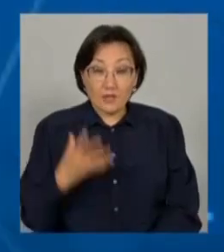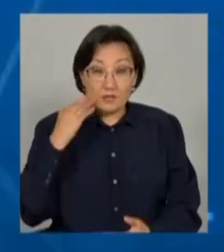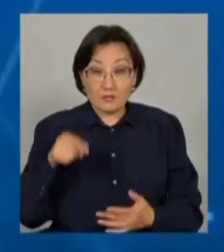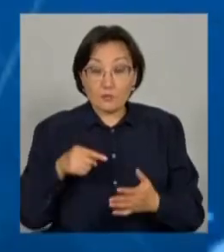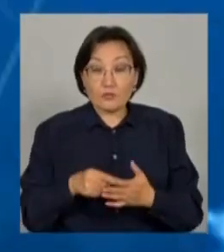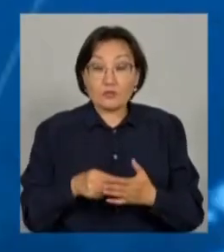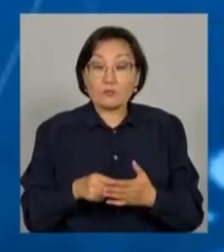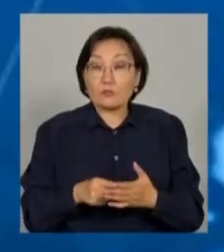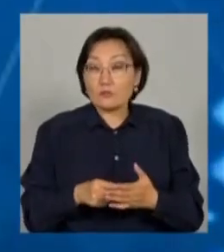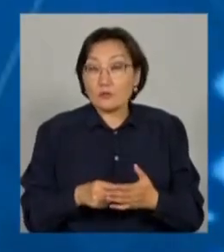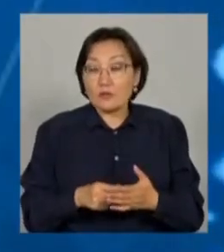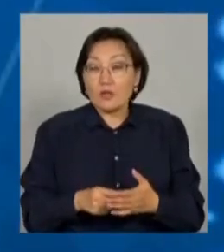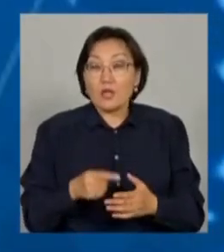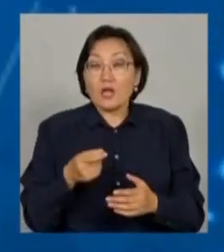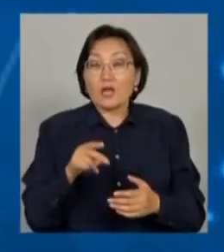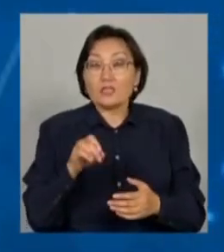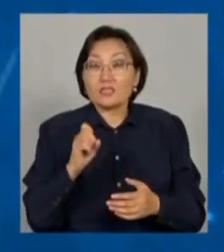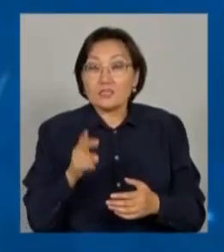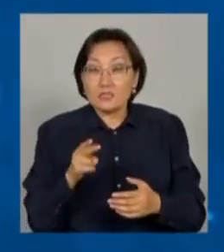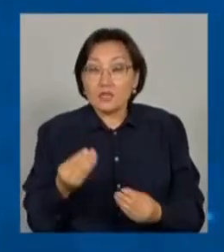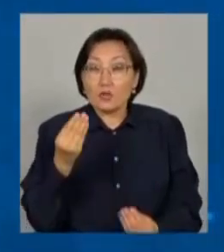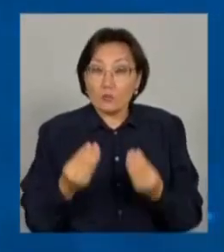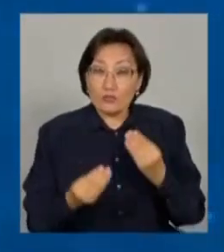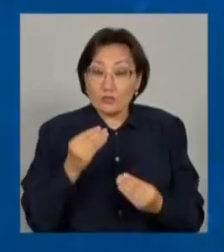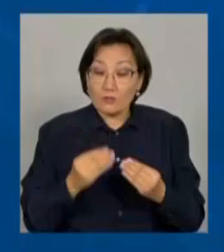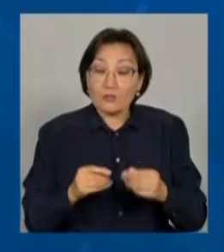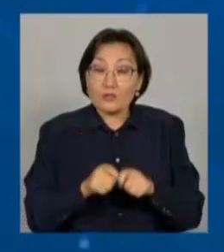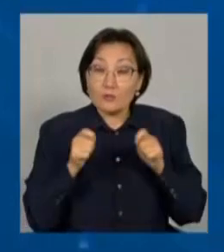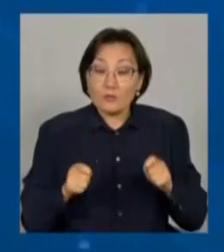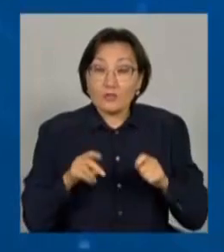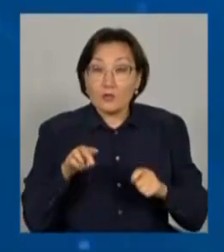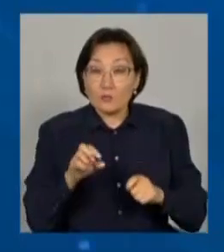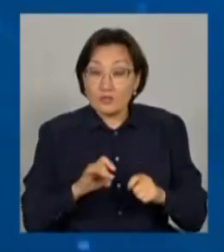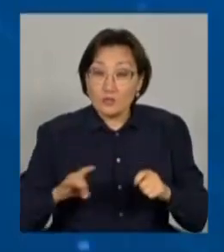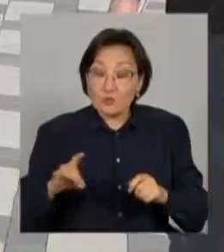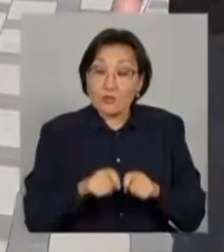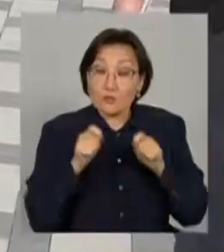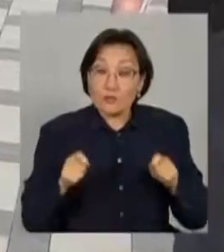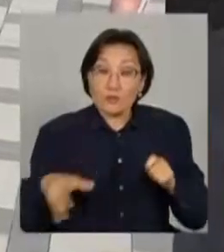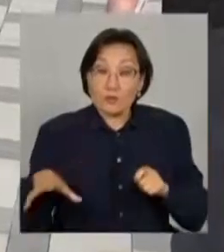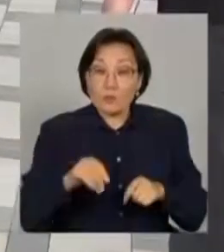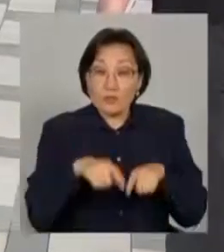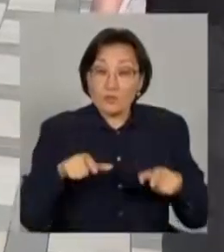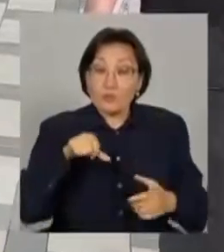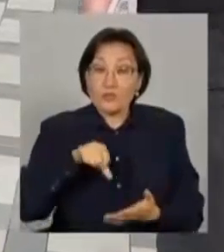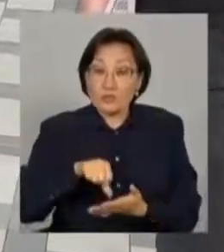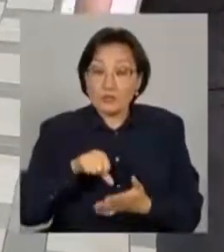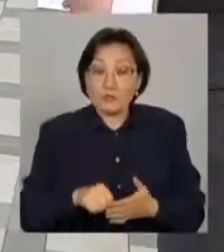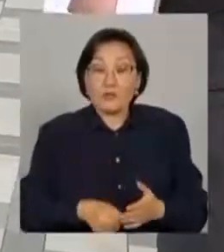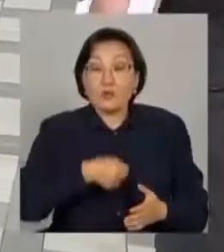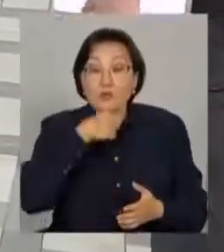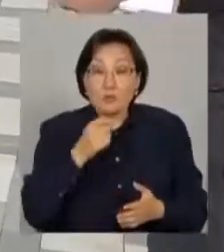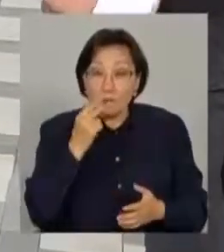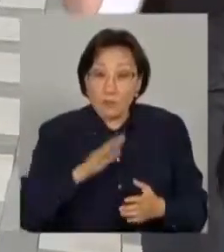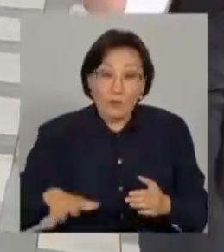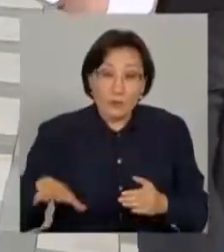Алматыда асық атудан қалалық деңгейде жарыс басталды. Ұлттық ойынның шымылдығы Наурызбай ауданында ашылды. Оған барлық тұрғын қатысып, үлкен кіші деп